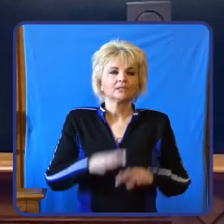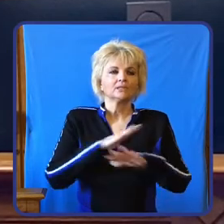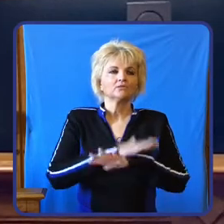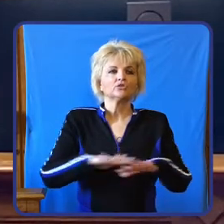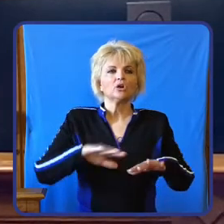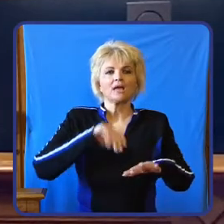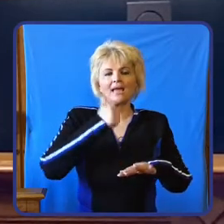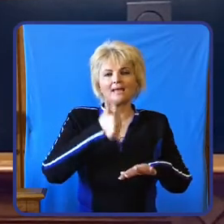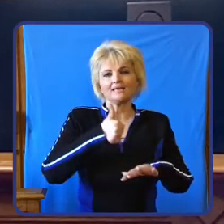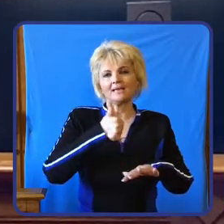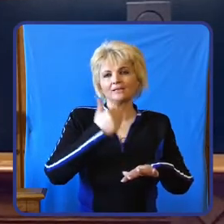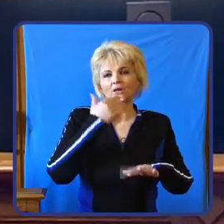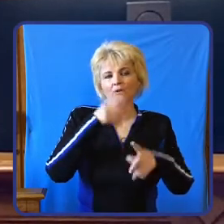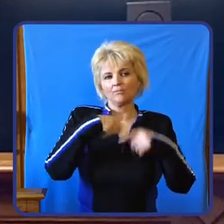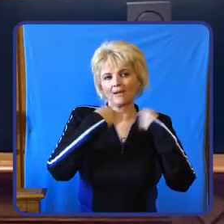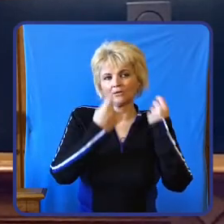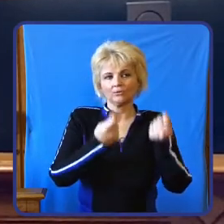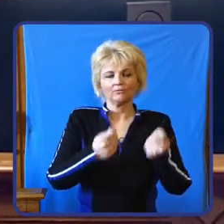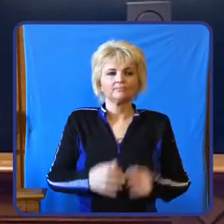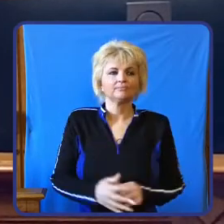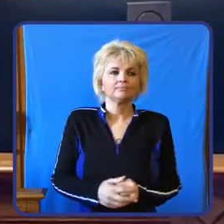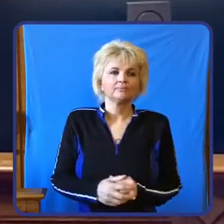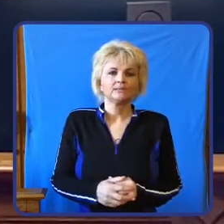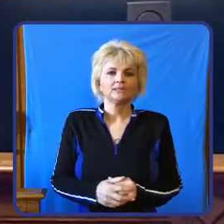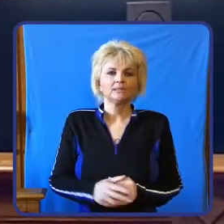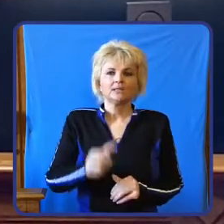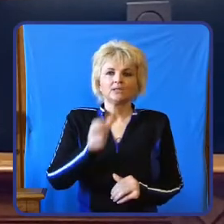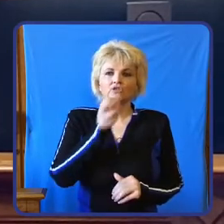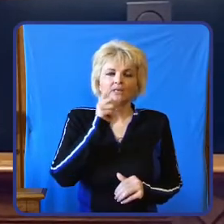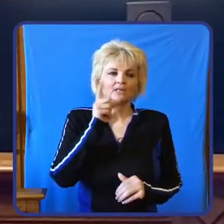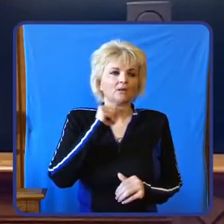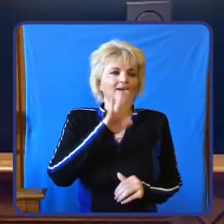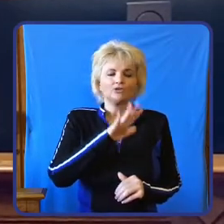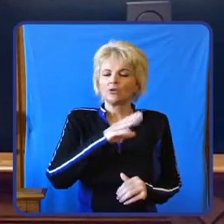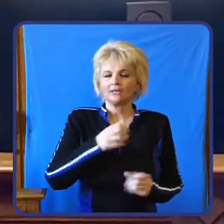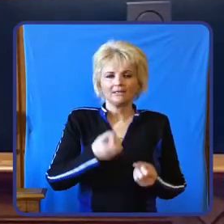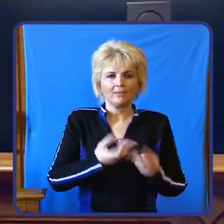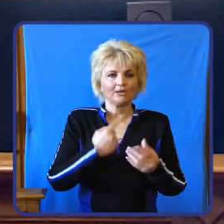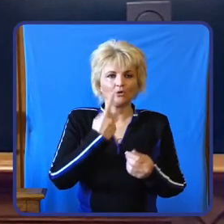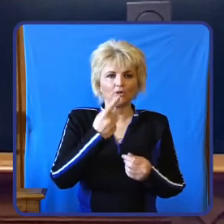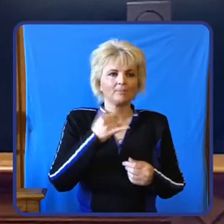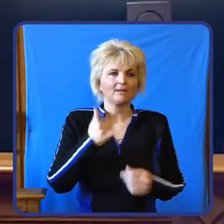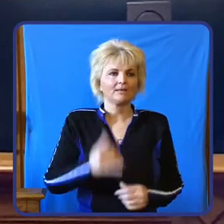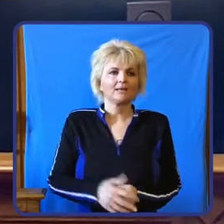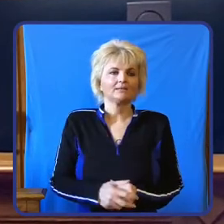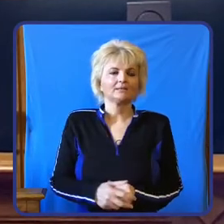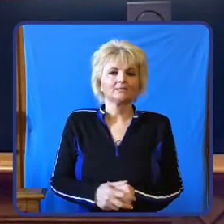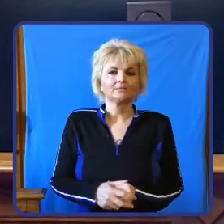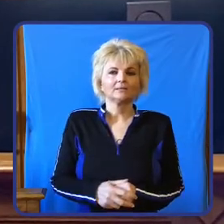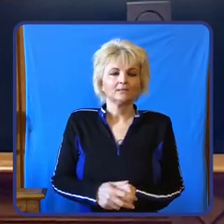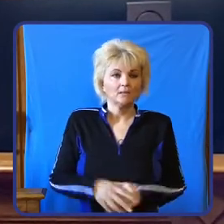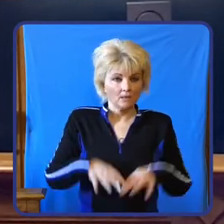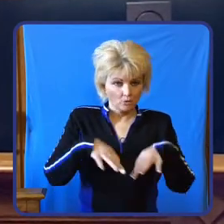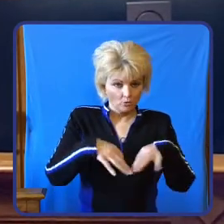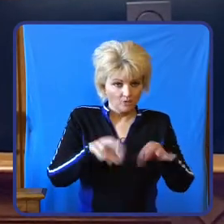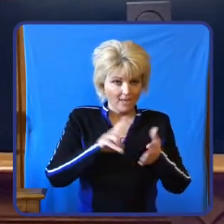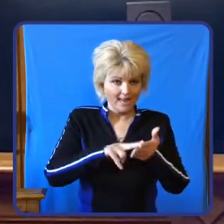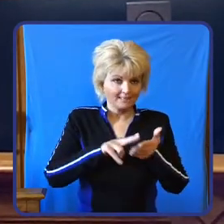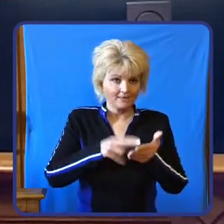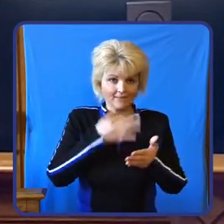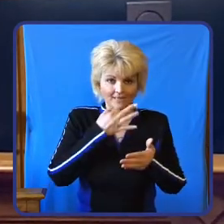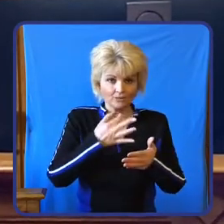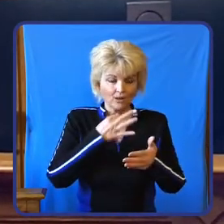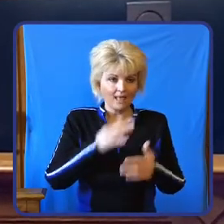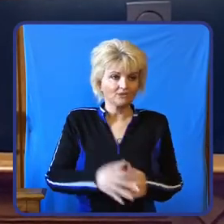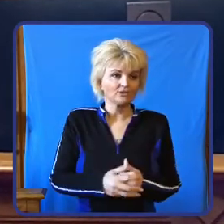mindenkinek megadni. Nem szeretnénk precedens teremteni azzal, hogy Cseri Tamásnak nem engedjük meg, önnek meg igen. Jó, tehát ügyrendi?